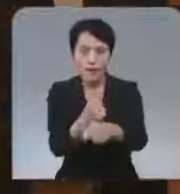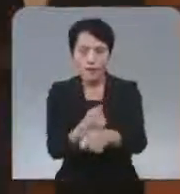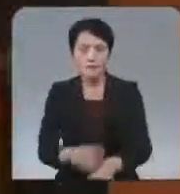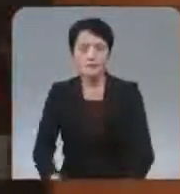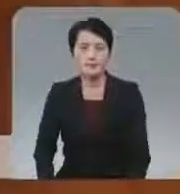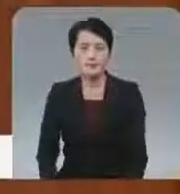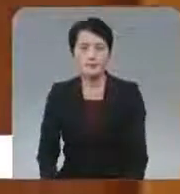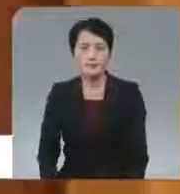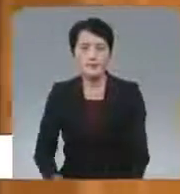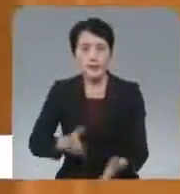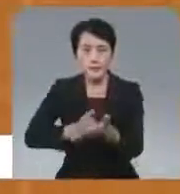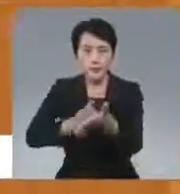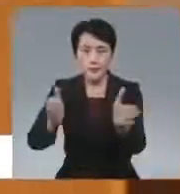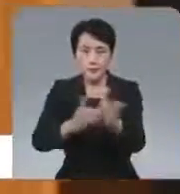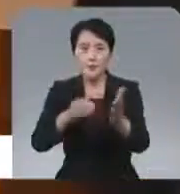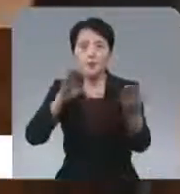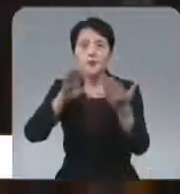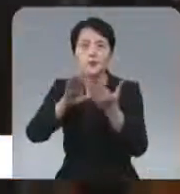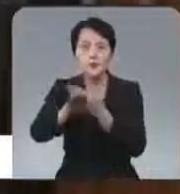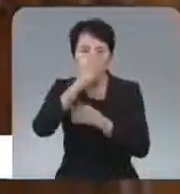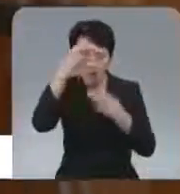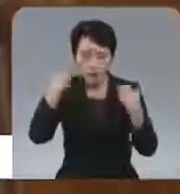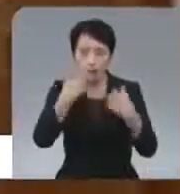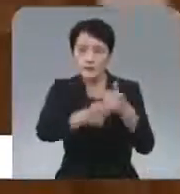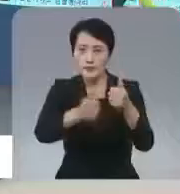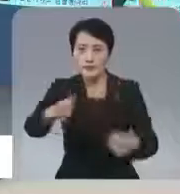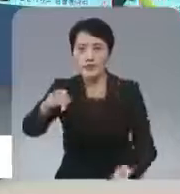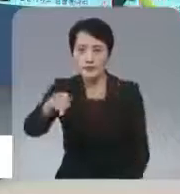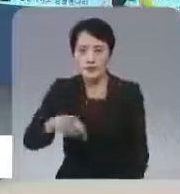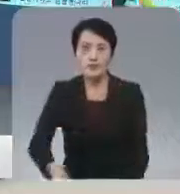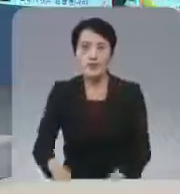后，文在寅同国家五大机构主要人